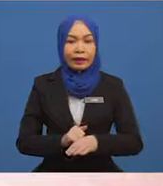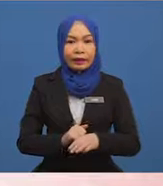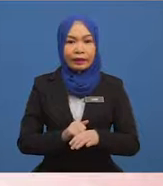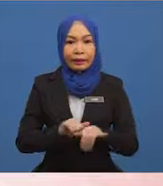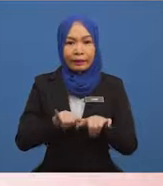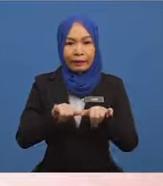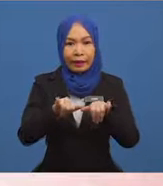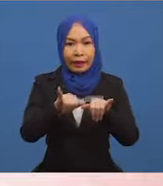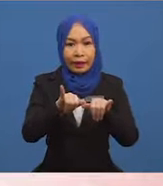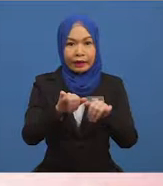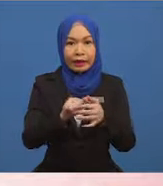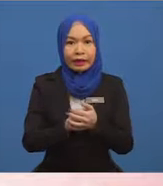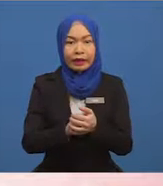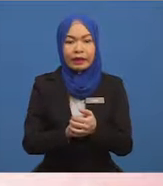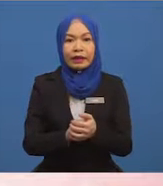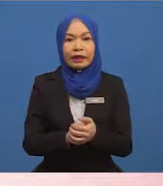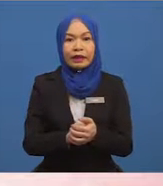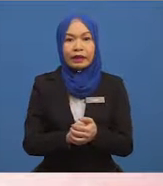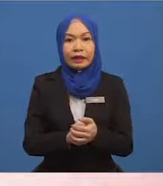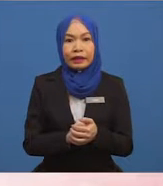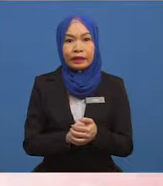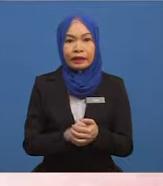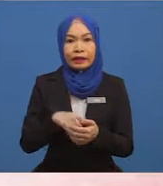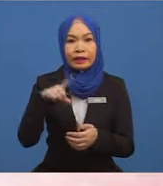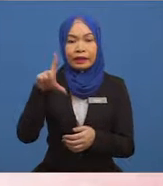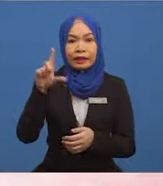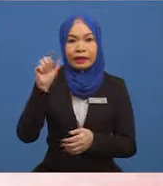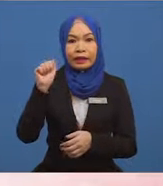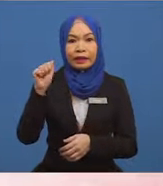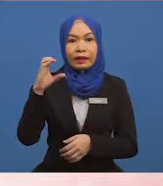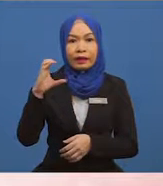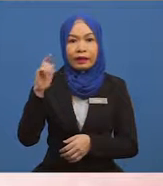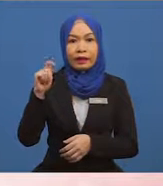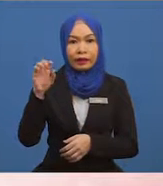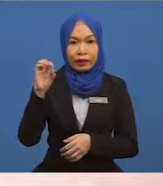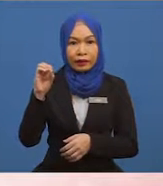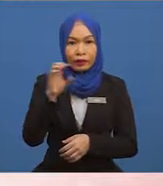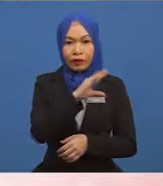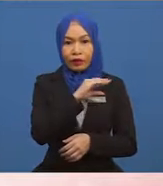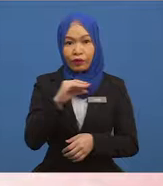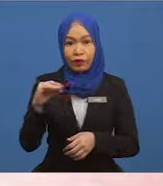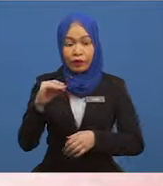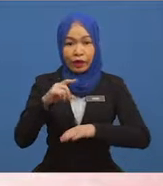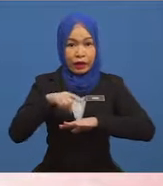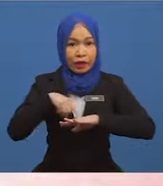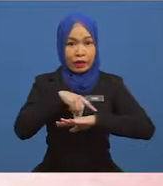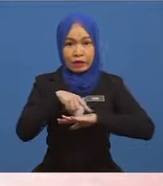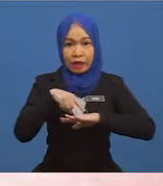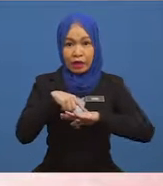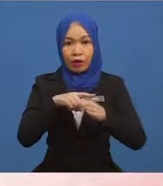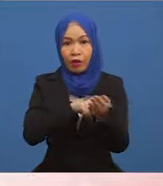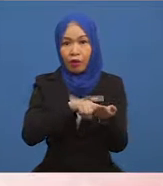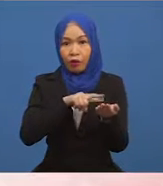bakteria Lactobacillus dan sel otot manusia. Bakteria